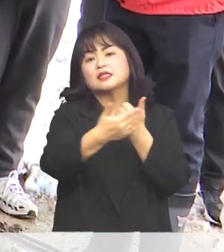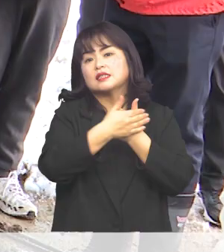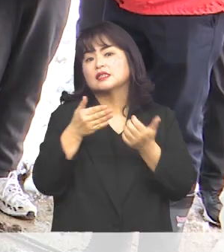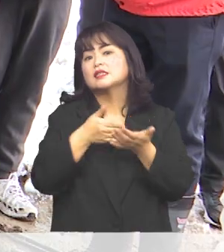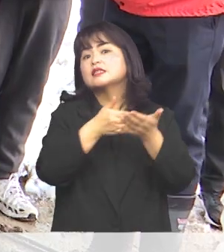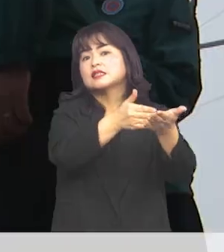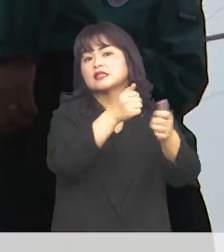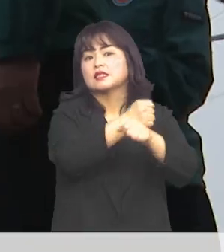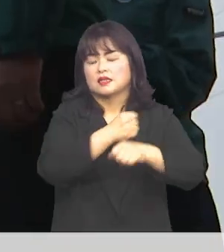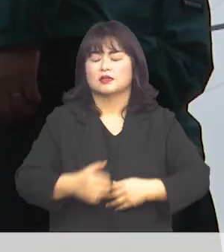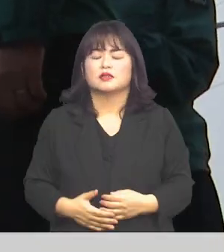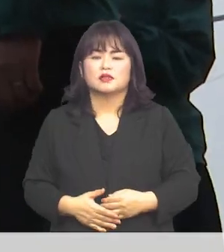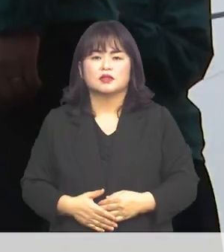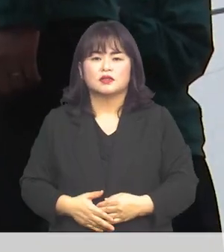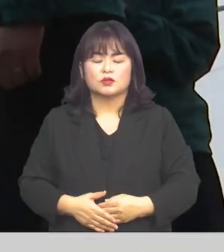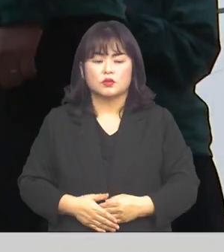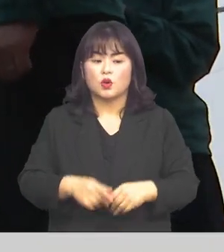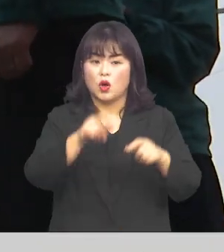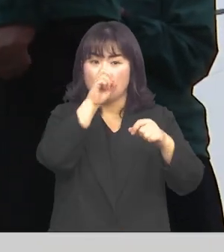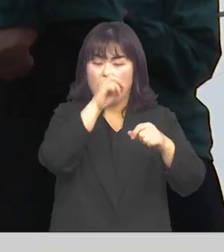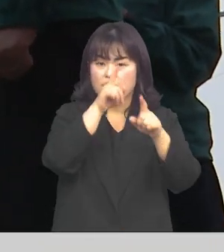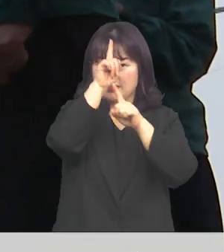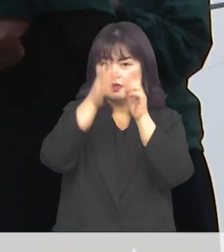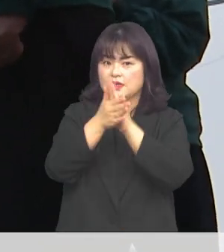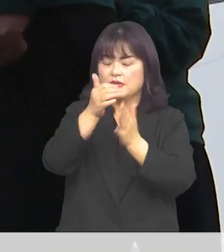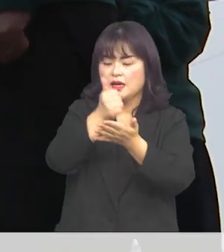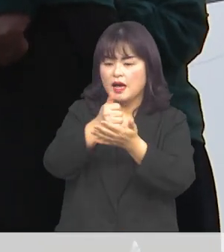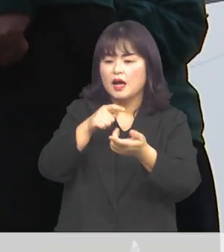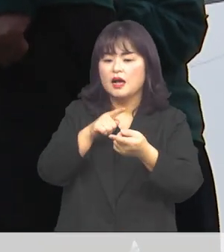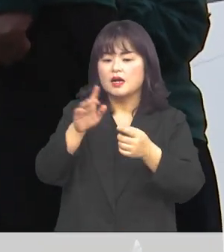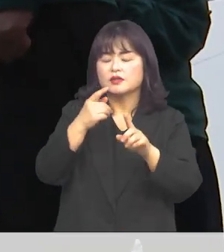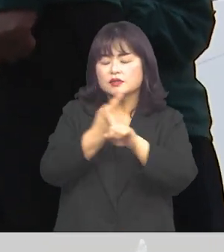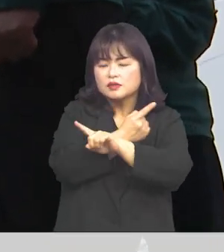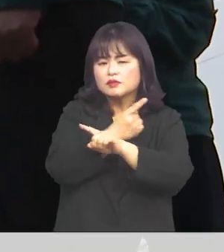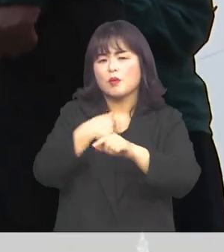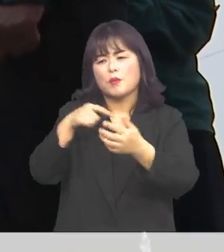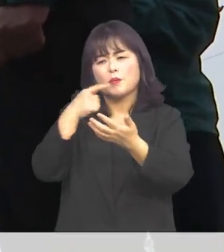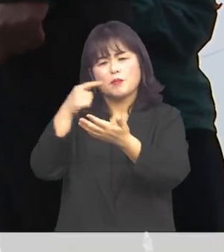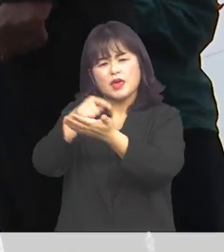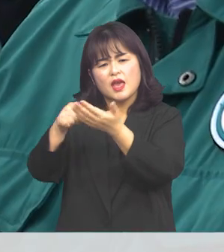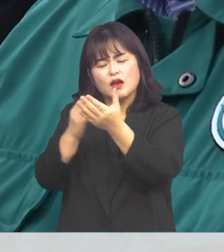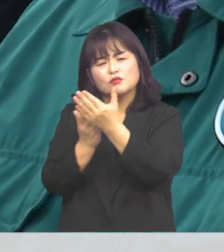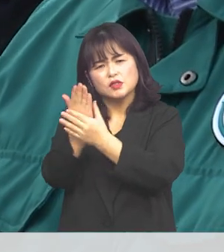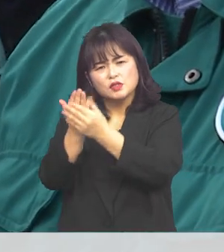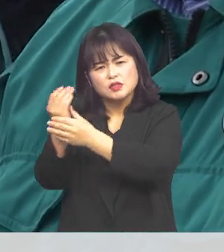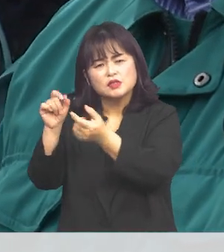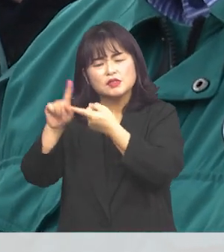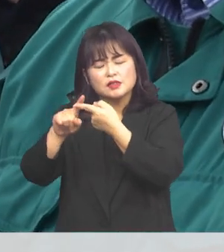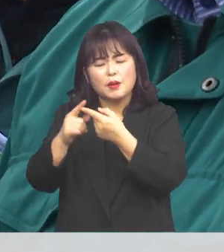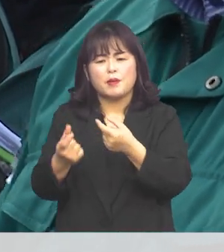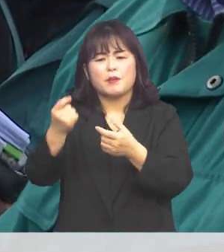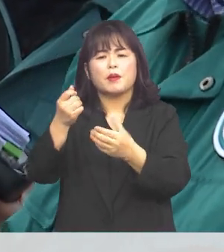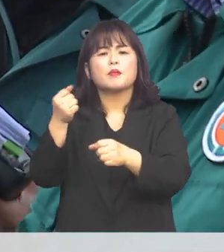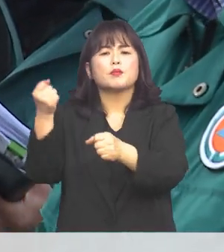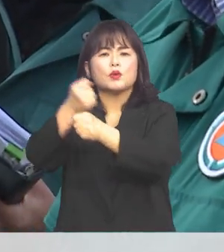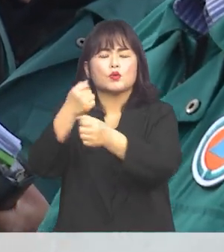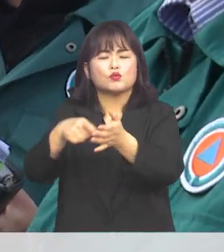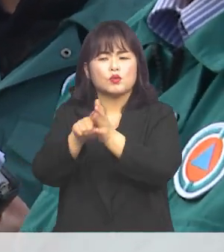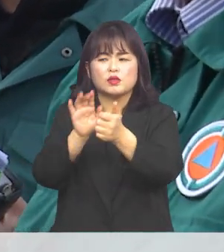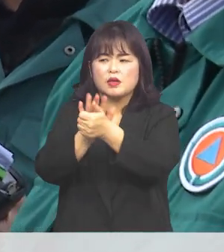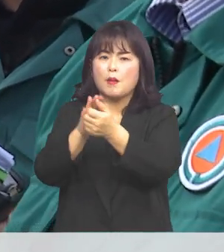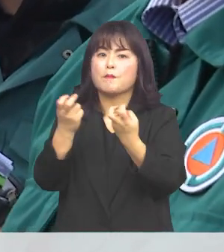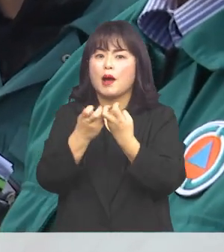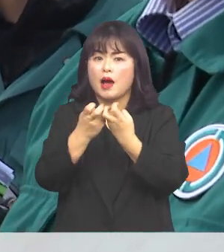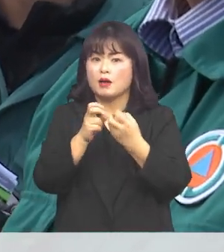지원을 요청했습니다. 이 차관은 정부도 용인에서 발생한 피해의 심각성을 알고 있고 응급 복구를 위해 다양한 지원